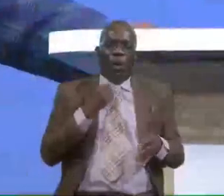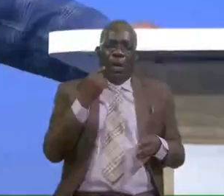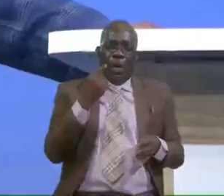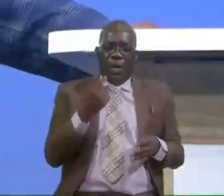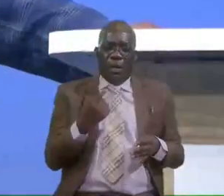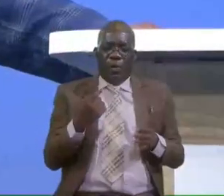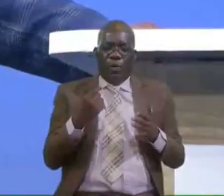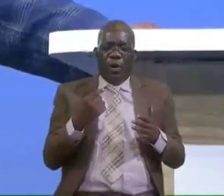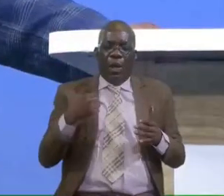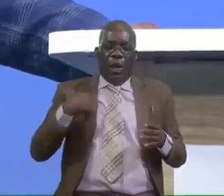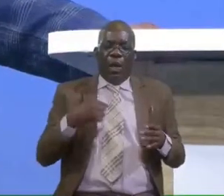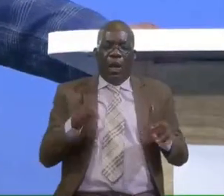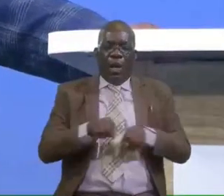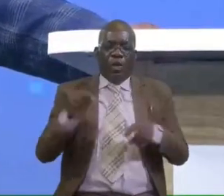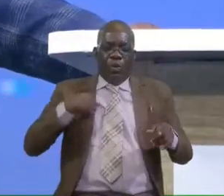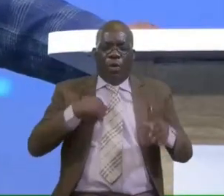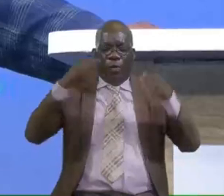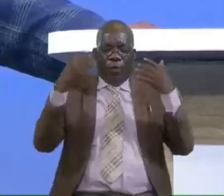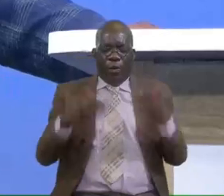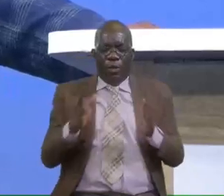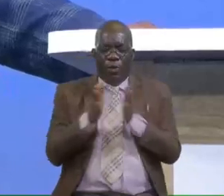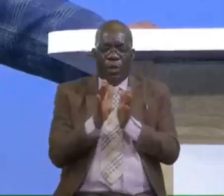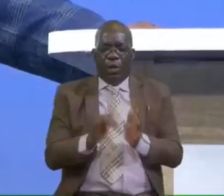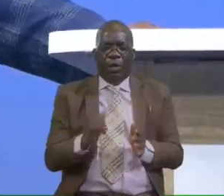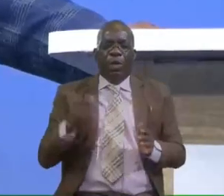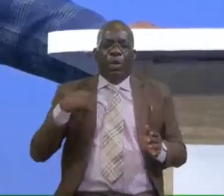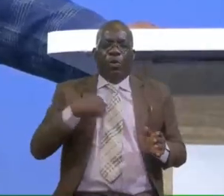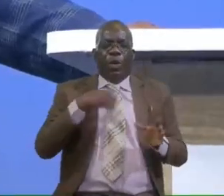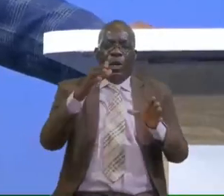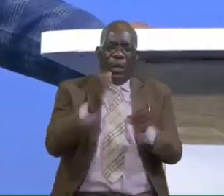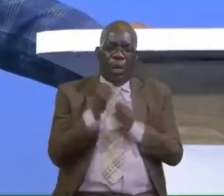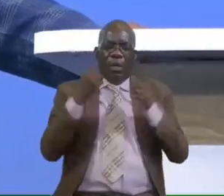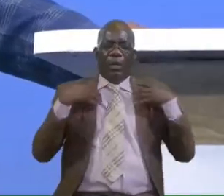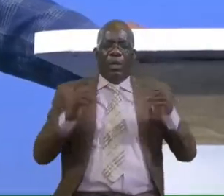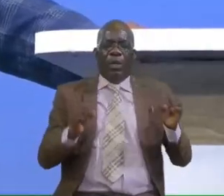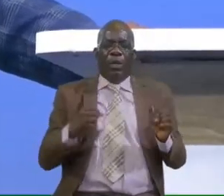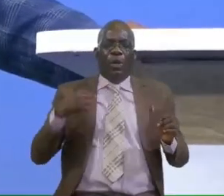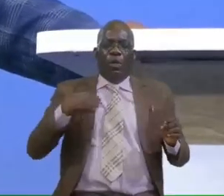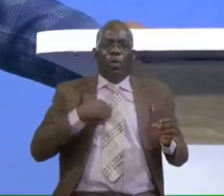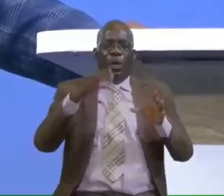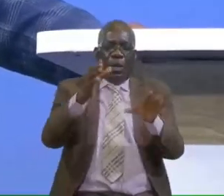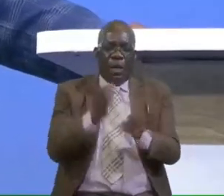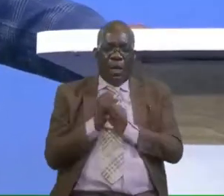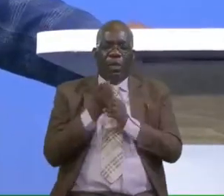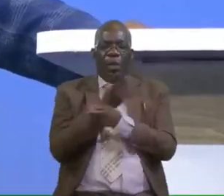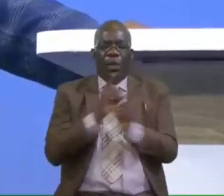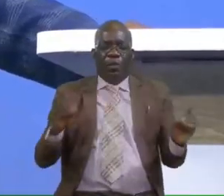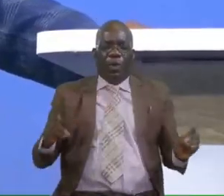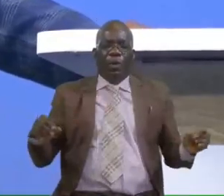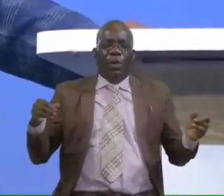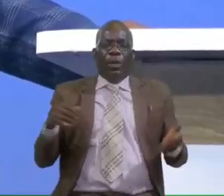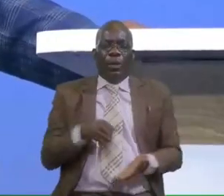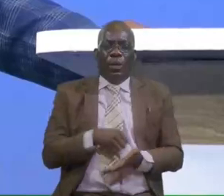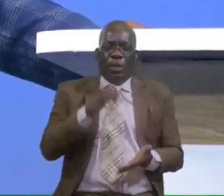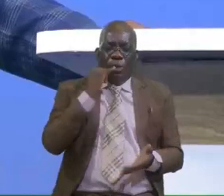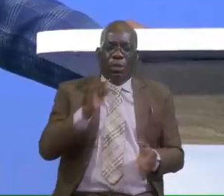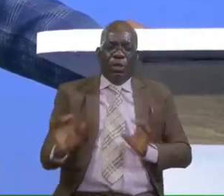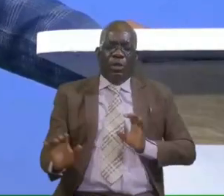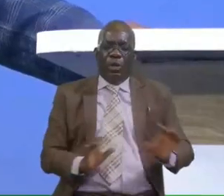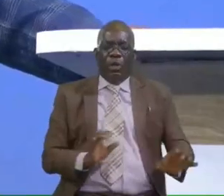miracle. Nous allons ouvrir les yeux à la guérison. Nous allons ouvrir les yeux à la délivrance. C'est